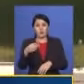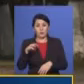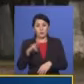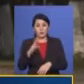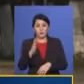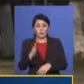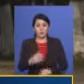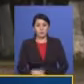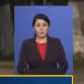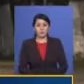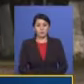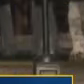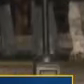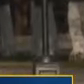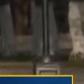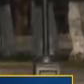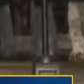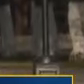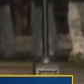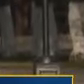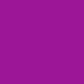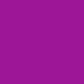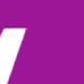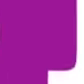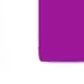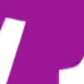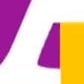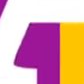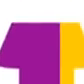Аяулым Жолмұқанова, Майгүл Сейілбек, Анатолий Беланок, жаңалықтар қызметі.